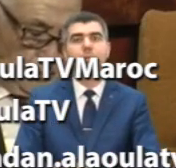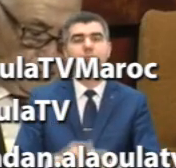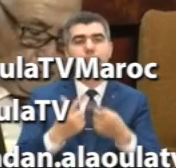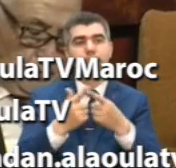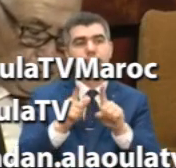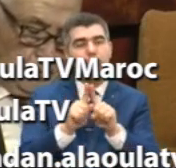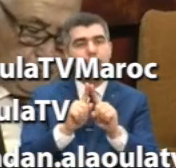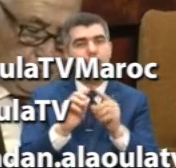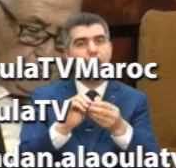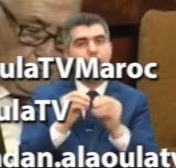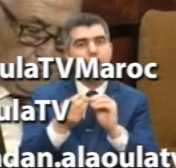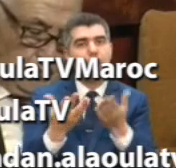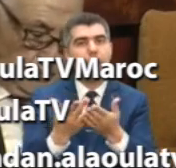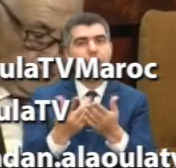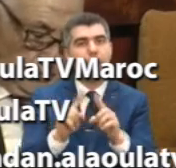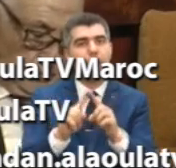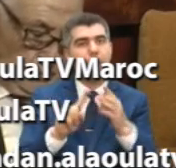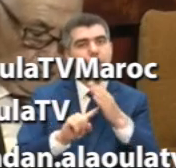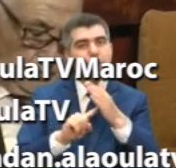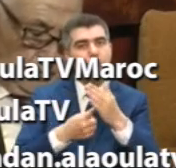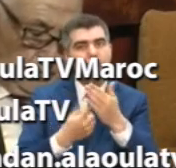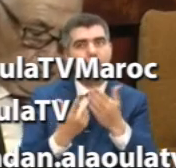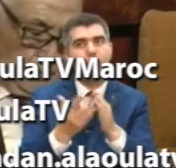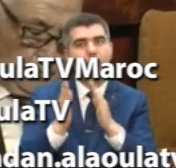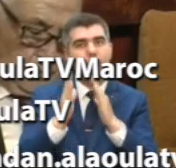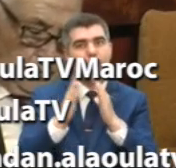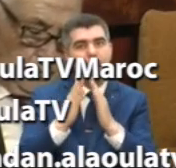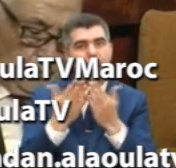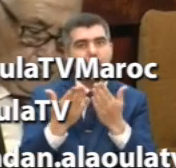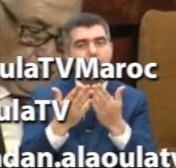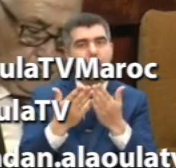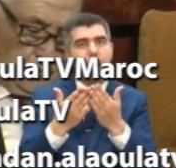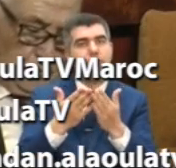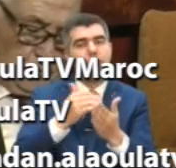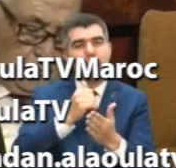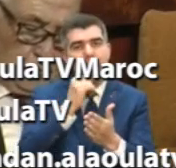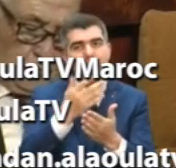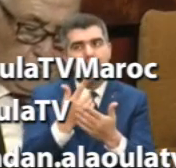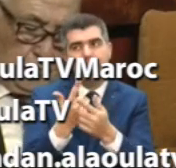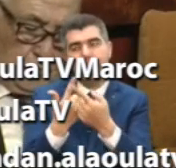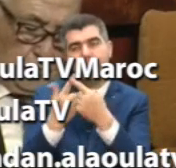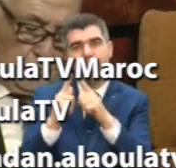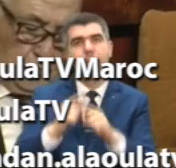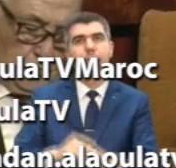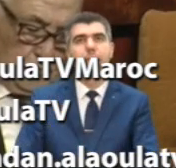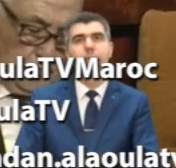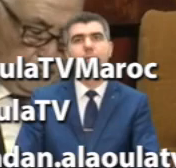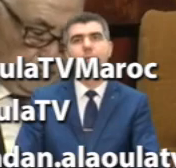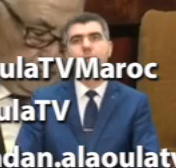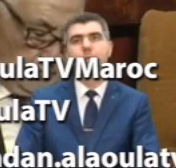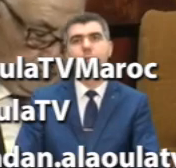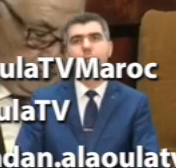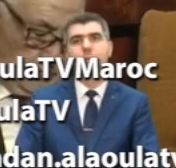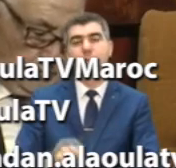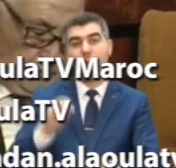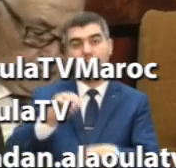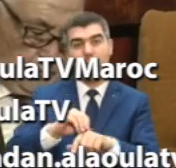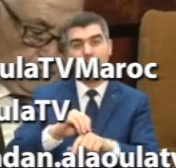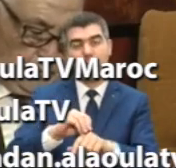ديال المنازل ديالهم ولا في الماء ديال المنازل ديالهم، وكتلقى السيد الوزير أن مثلا